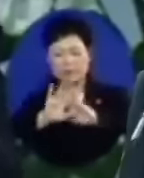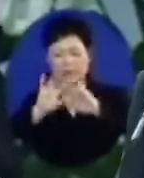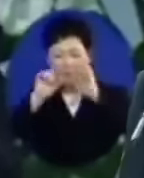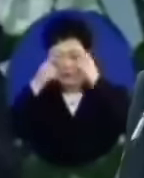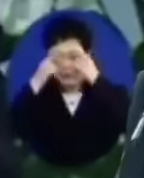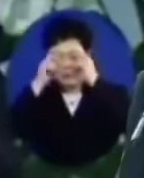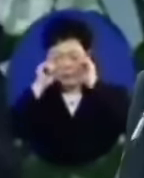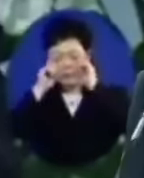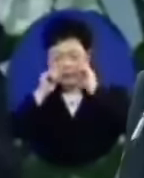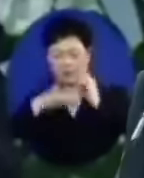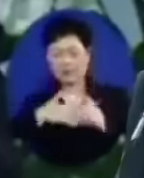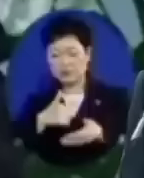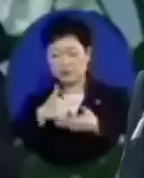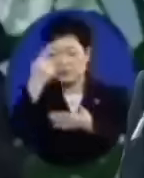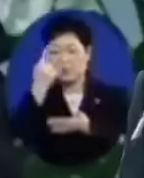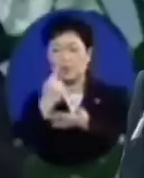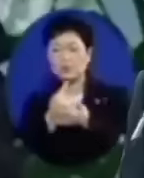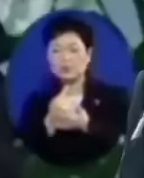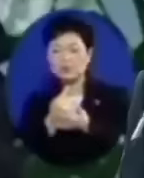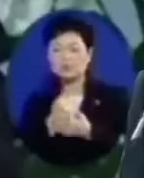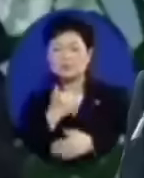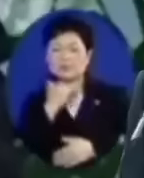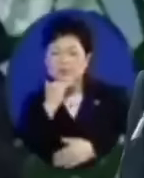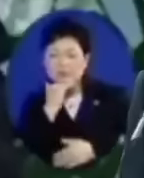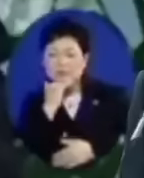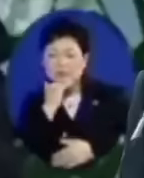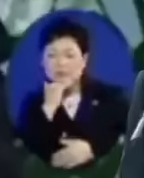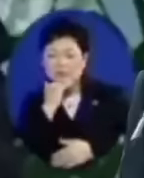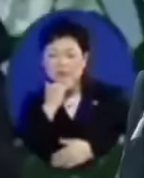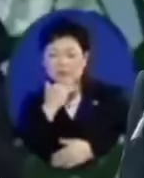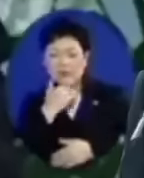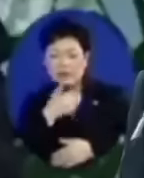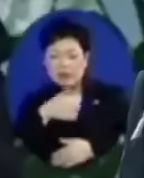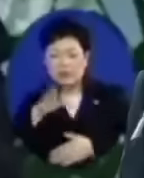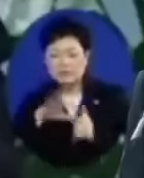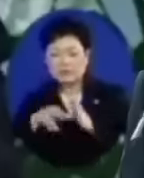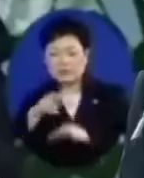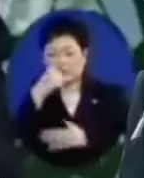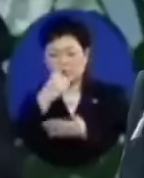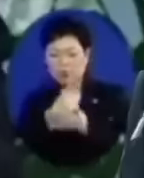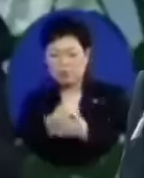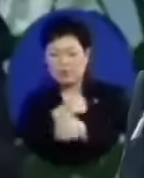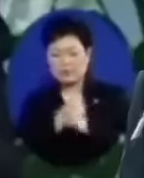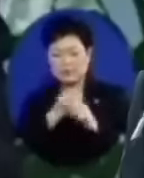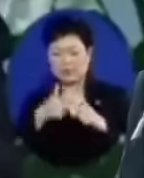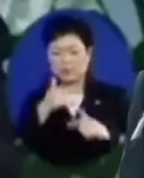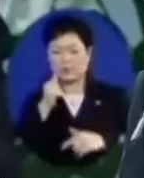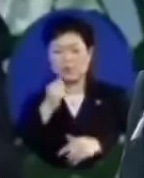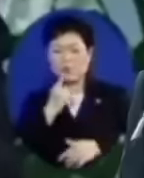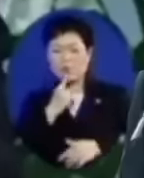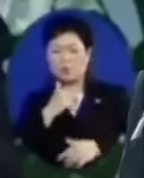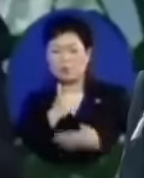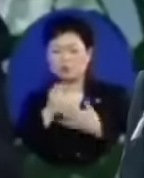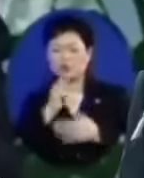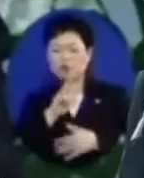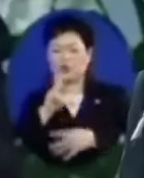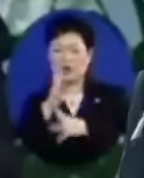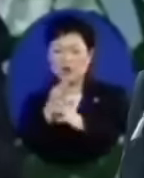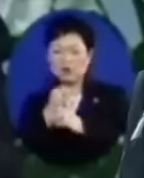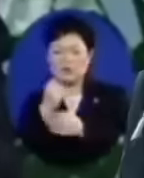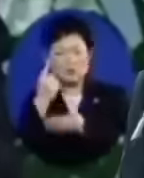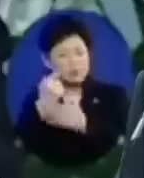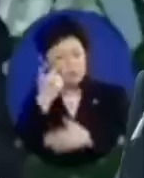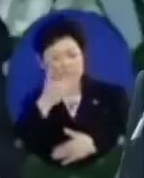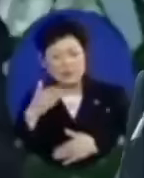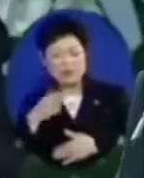머금고 내 주님 오시기만 고대합니다. 가실 때 다시 오마 하신 예수님, 오 주여 언제나 오시렵니까?